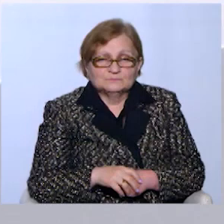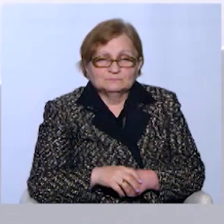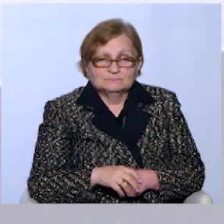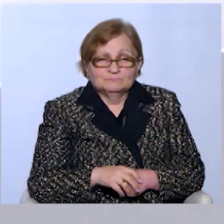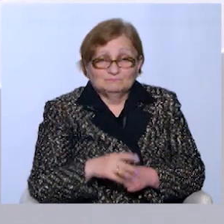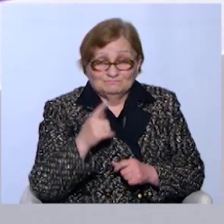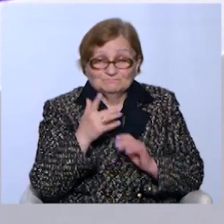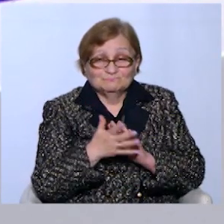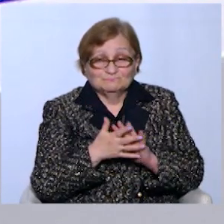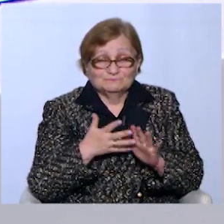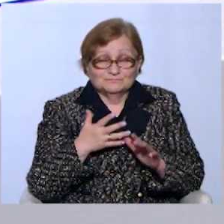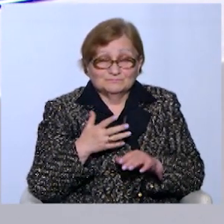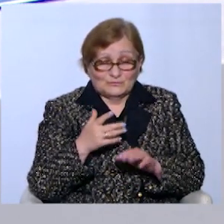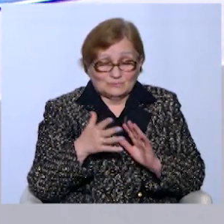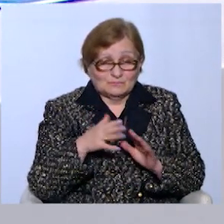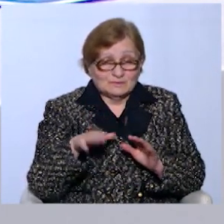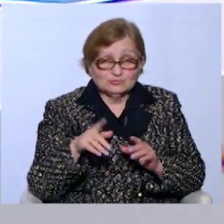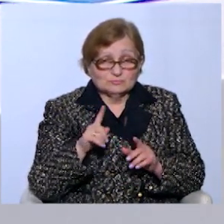ალბათ ხვდებით შემდეგ რა მოხდება.